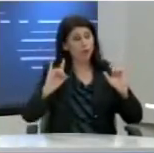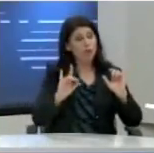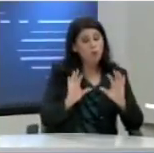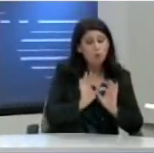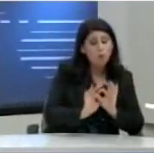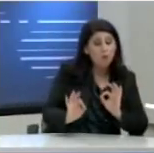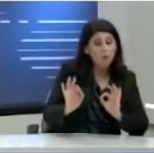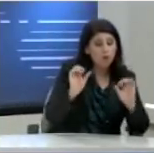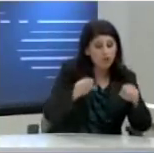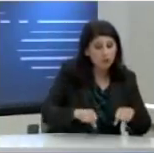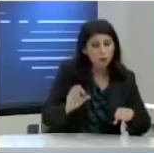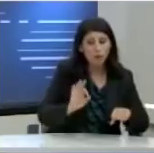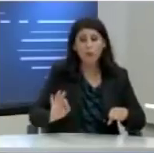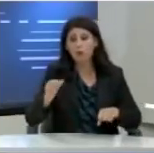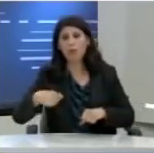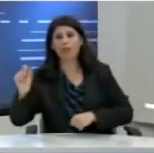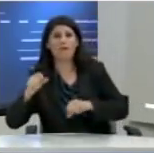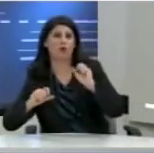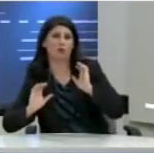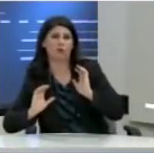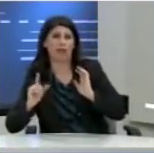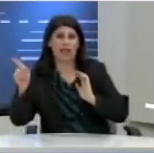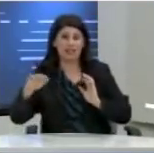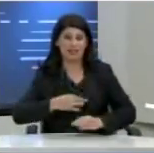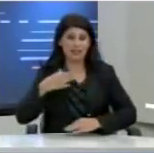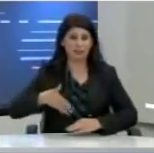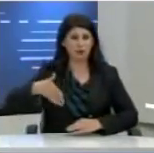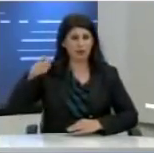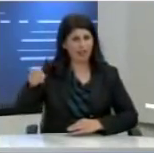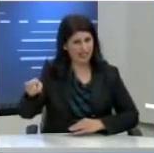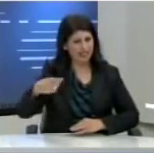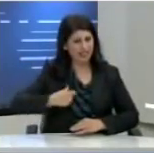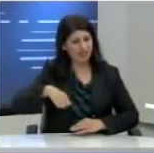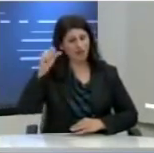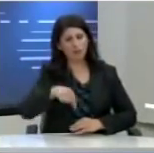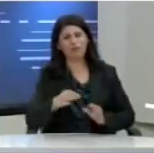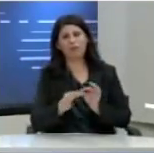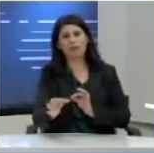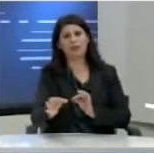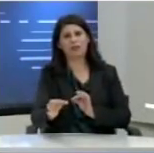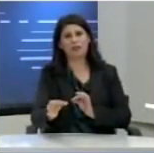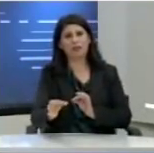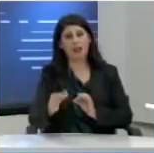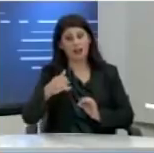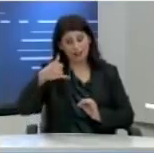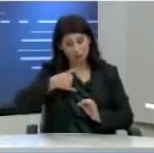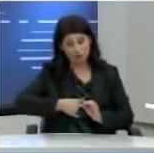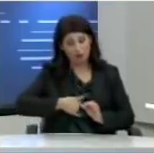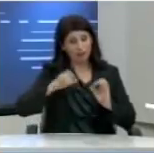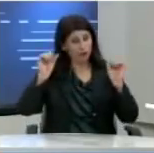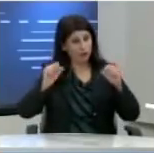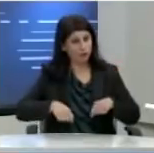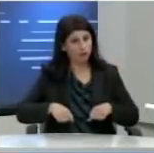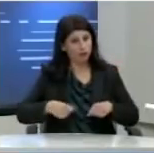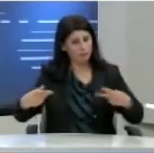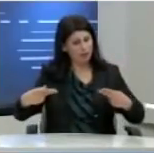διαφωνούμε. Εσείς, κύριε Μητσοτάκη, κατά βάθος διαφωνείτε με αυτά τα μέτρα. Κατά βάθος συμφωνείτε